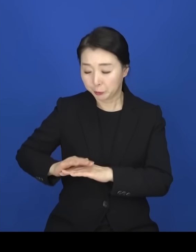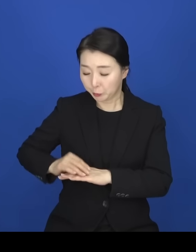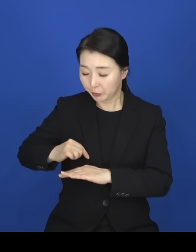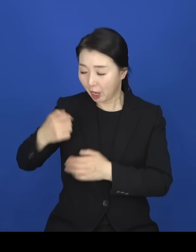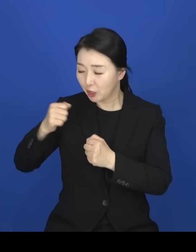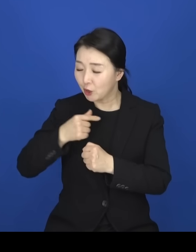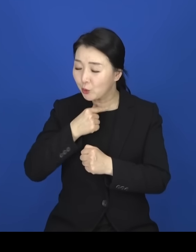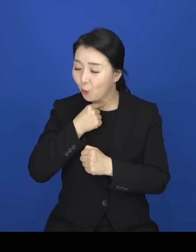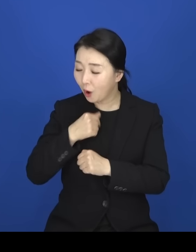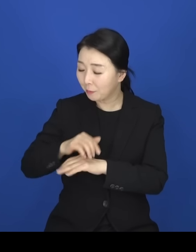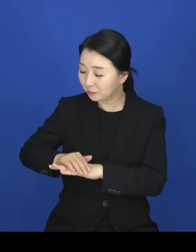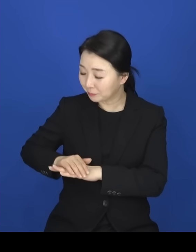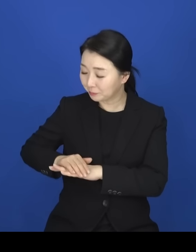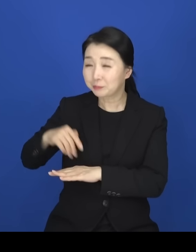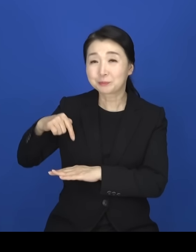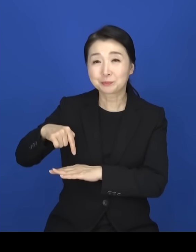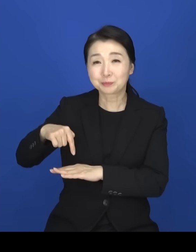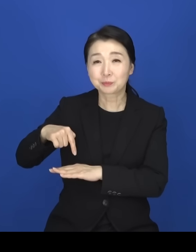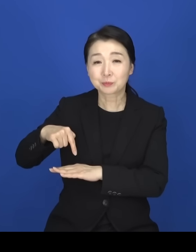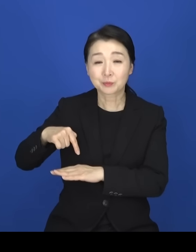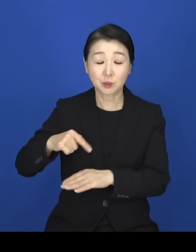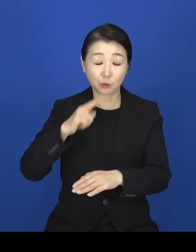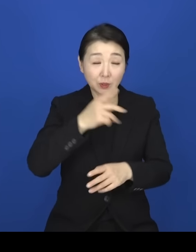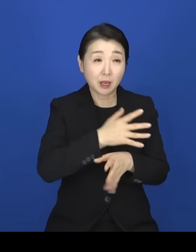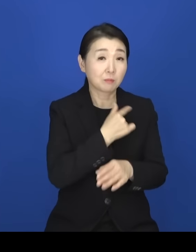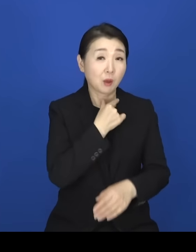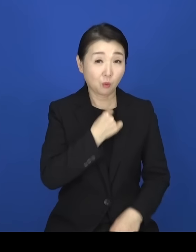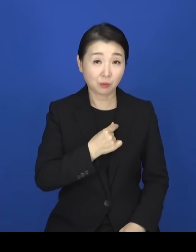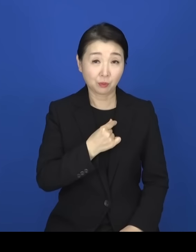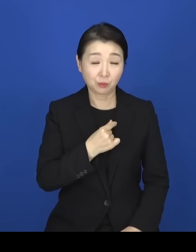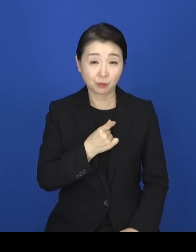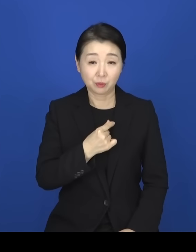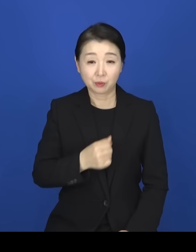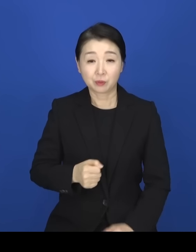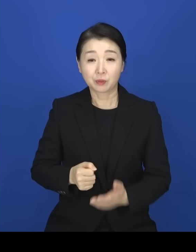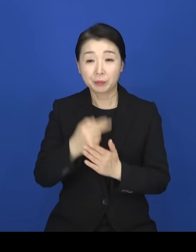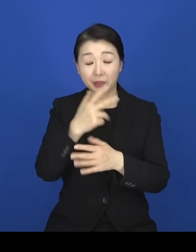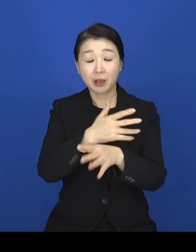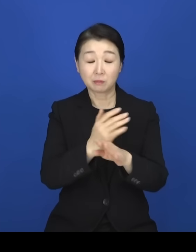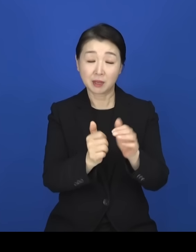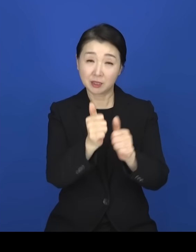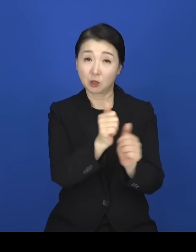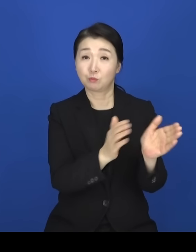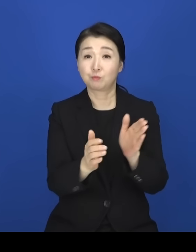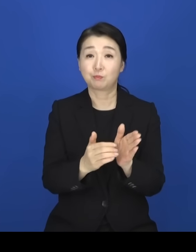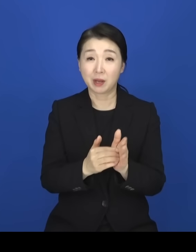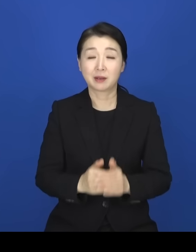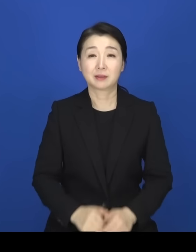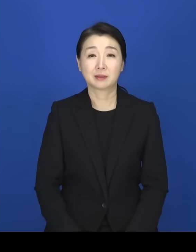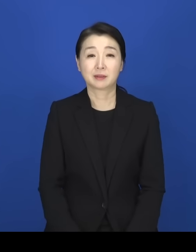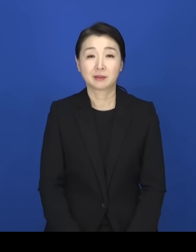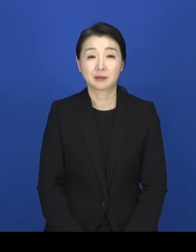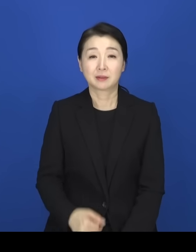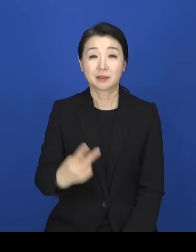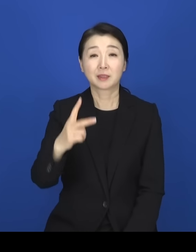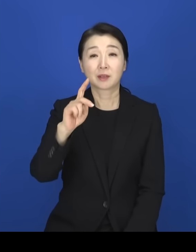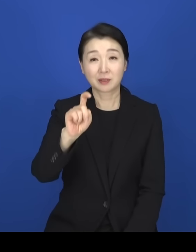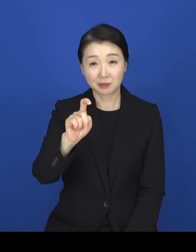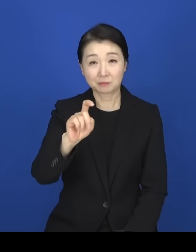둔 채로 제가 원래 개그맨을 하고 싶었으니까 계속 개그맨 시험을 준비했고 예. 2010년에 된